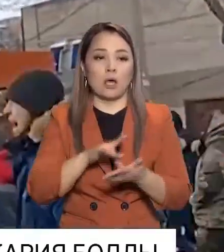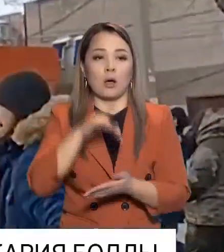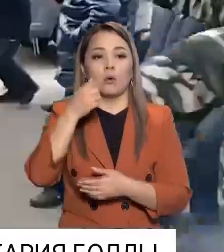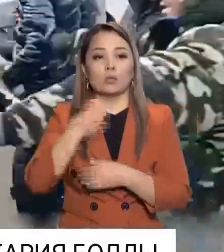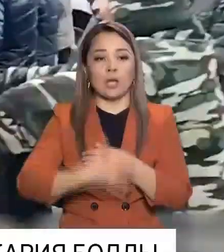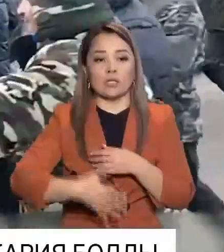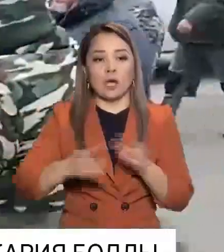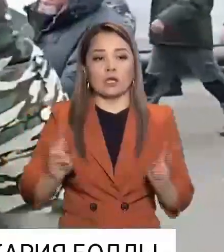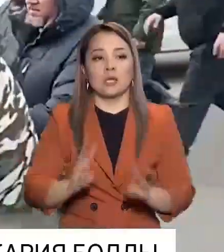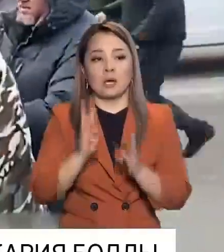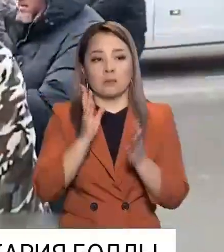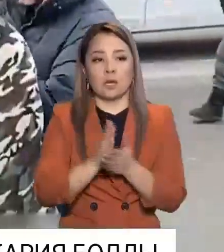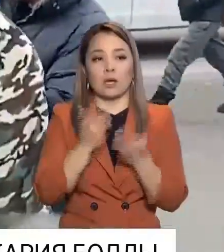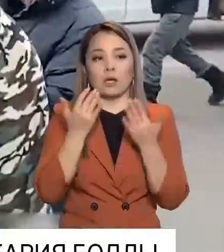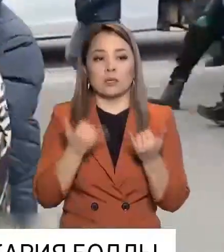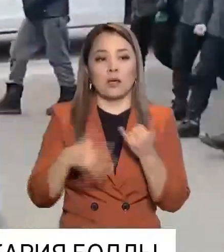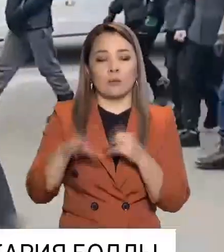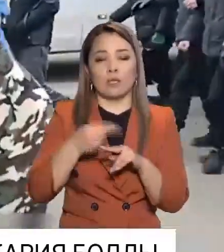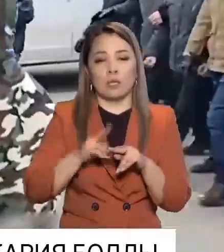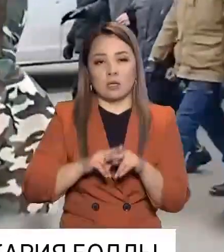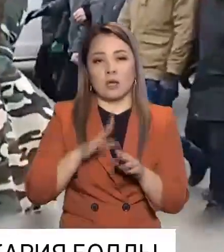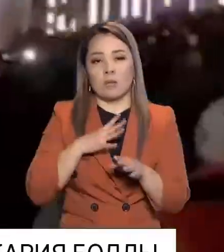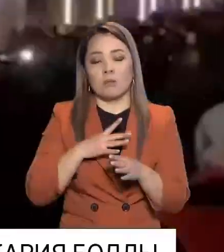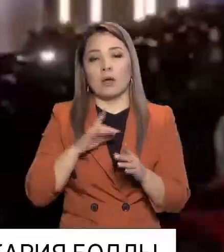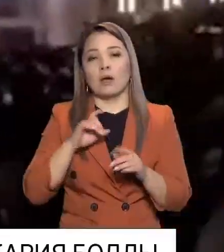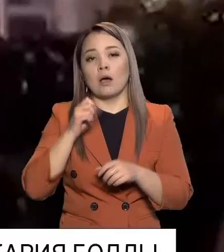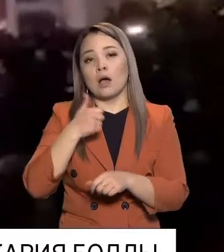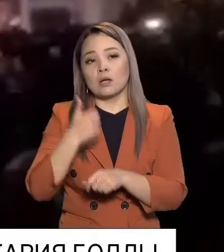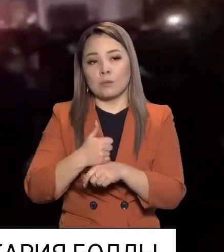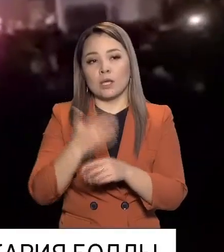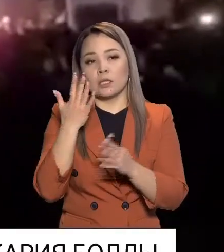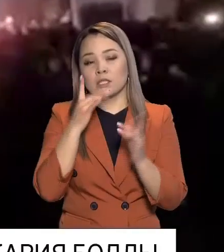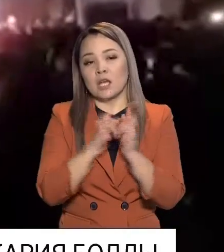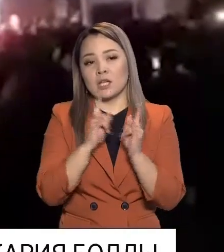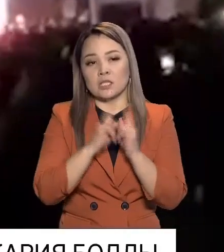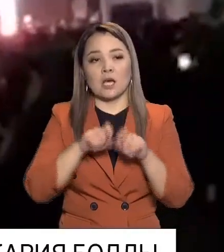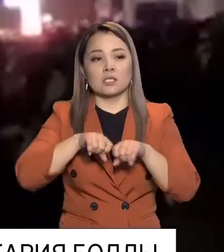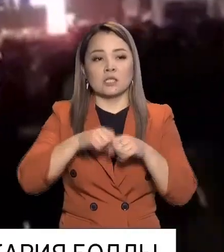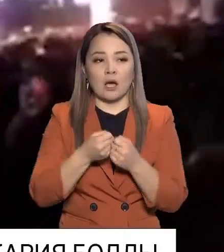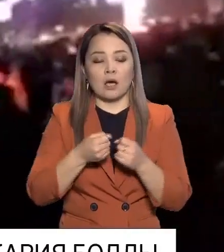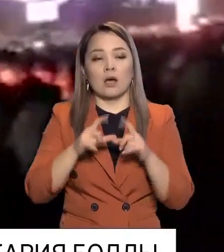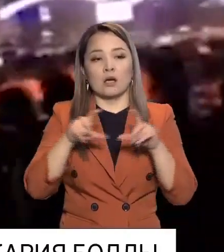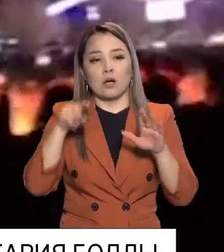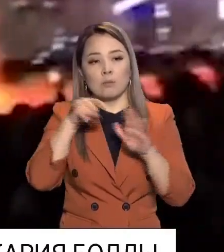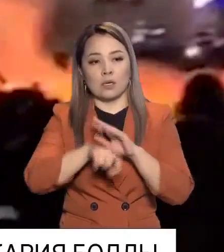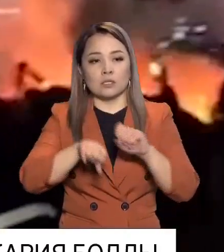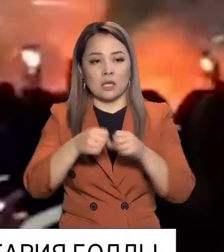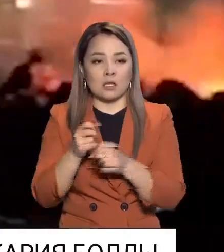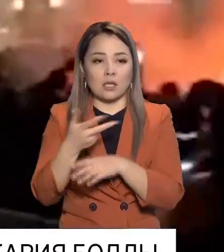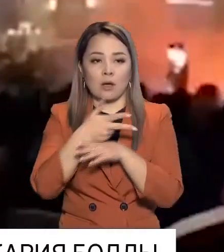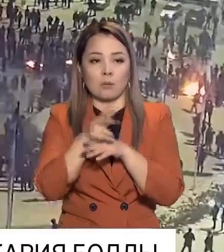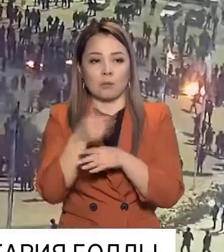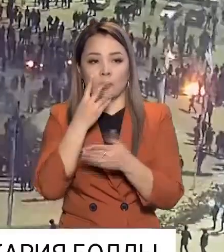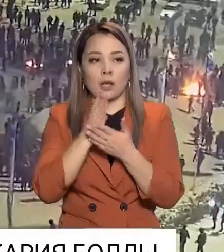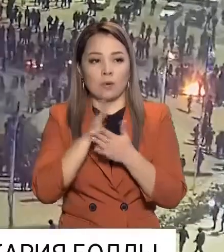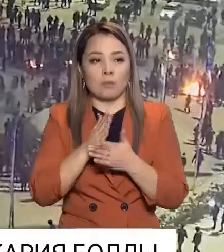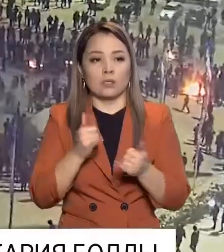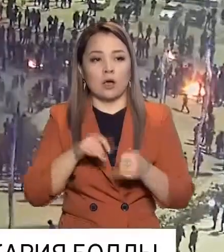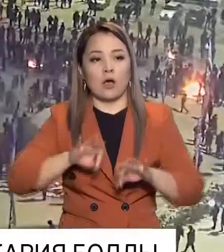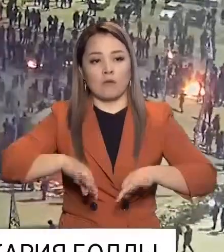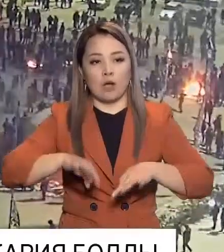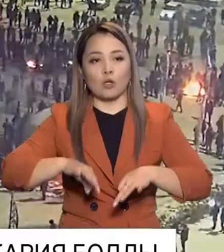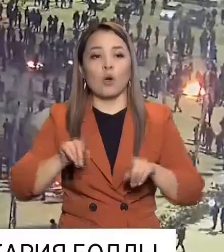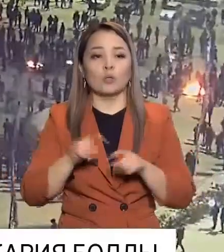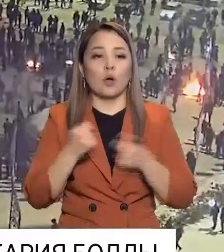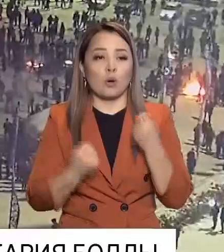Қолдарын алған темір тесектер мен әкімдіктің терезесін сындырып, ғимаратқа баса көктеп кіруге тырысқан. Кей видеода бәзбіреулер мінген